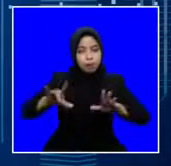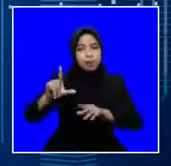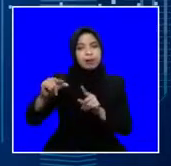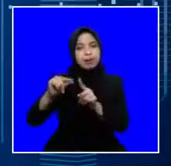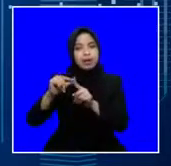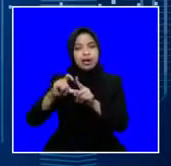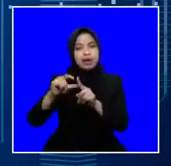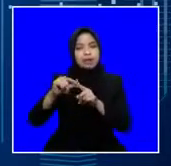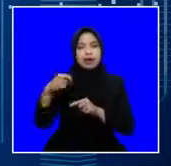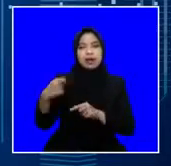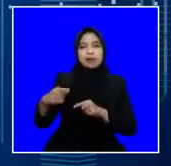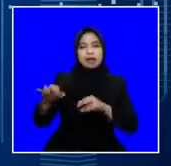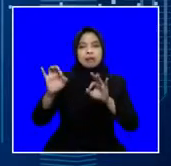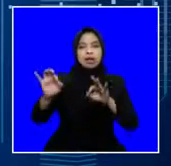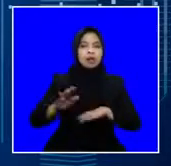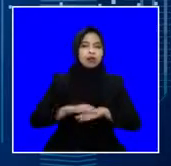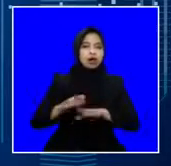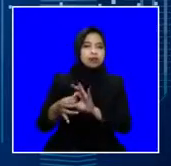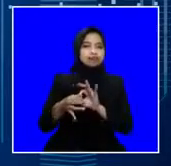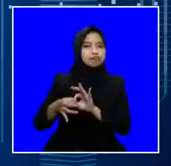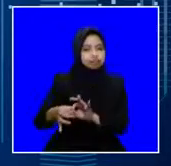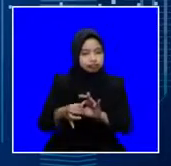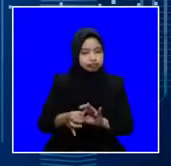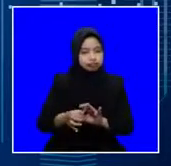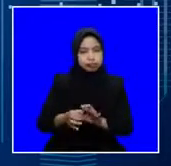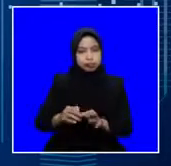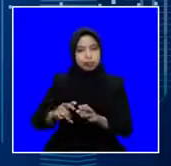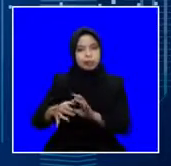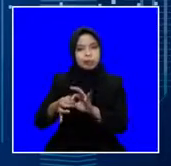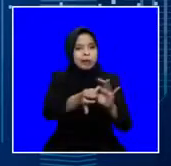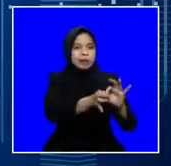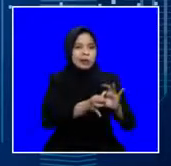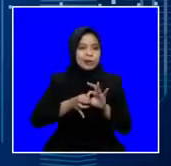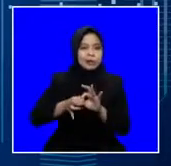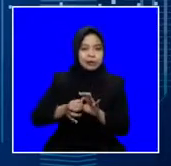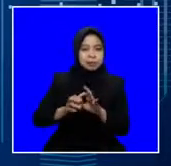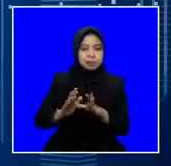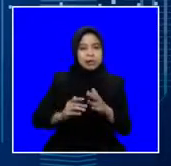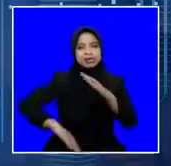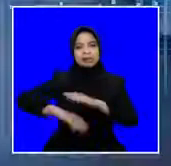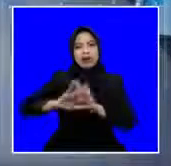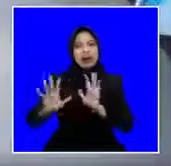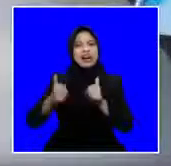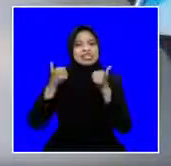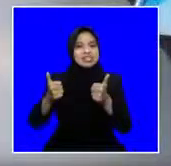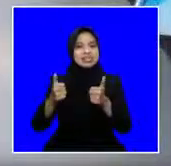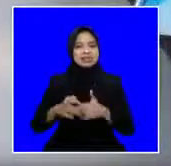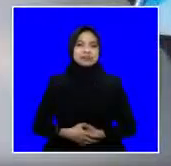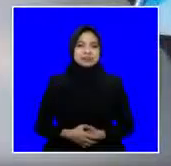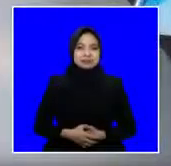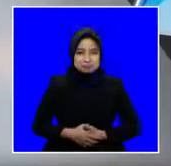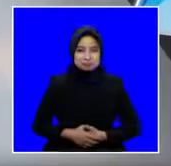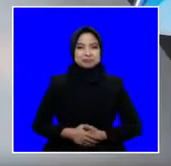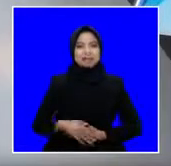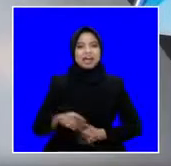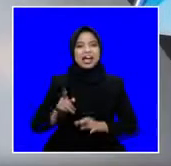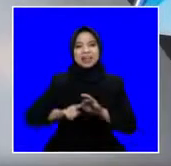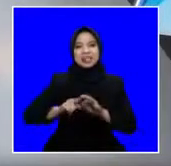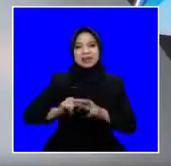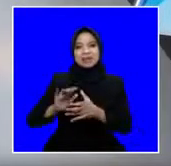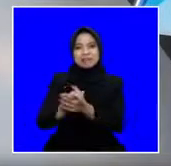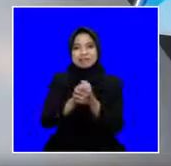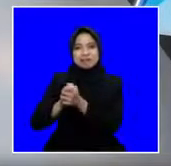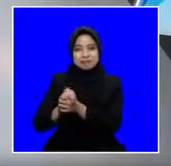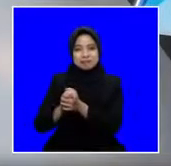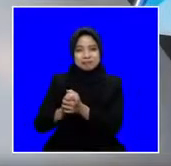ini mempunyai prinsip saling melengkapi dan bersinergi untuk hasil yang lebih maksimal. Demikian, Mbak. Itu kata kuncinya ya, saling melengkapi